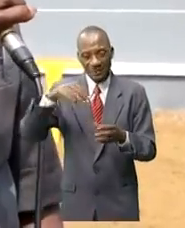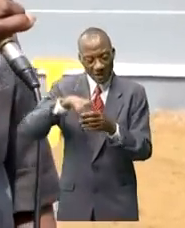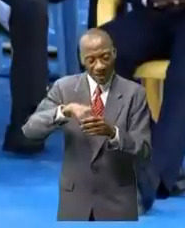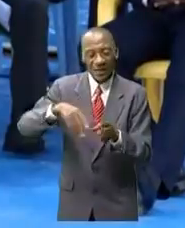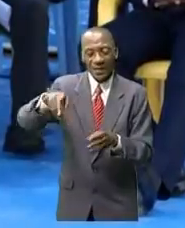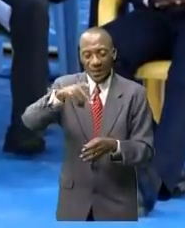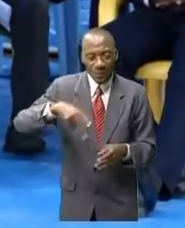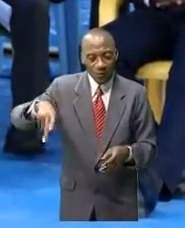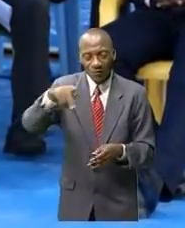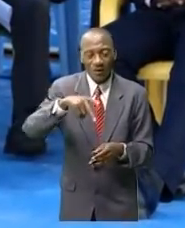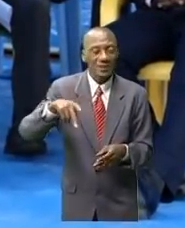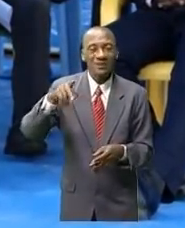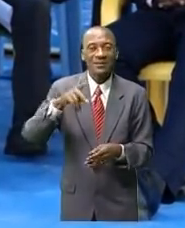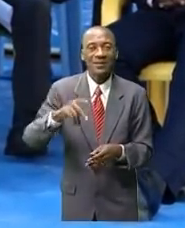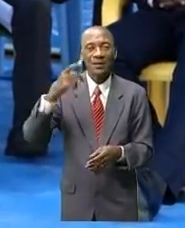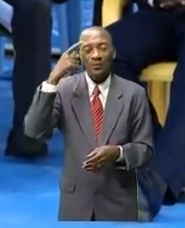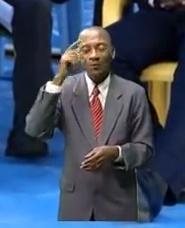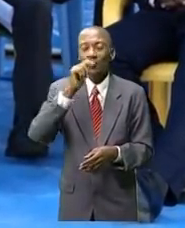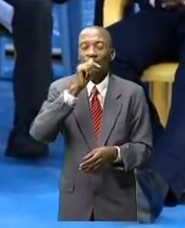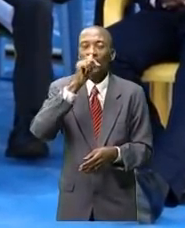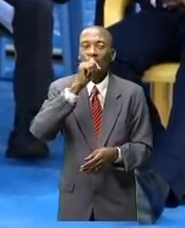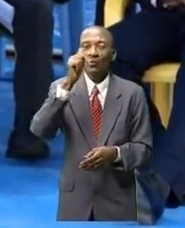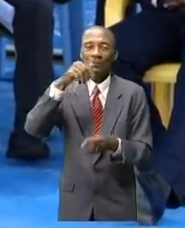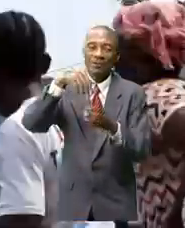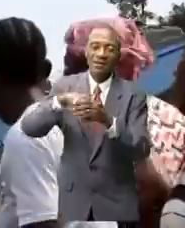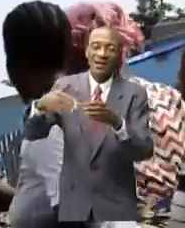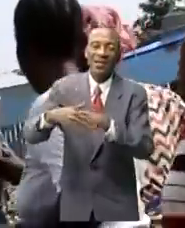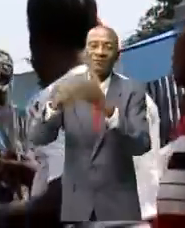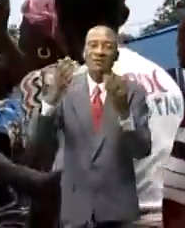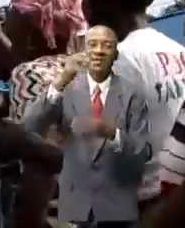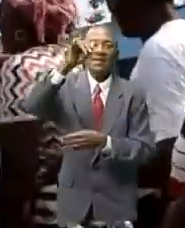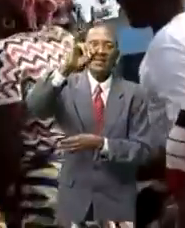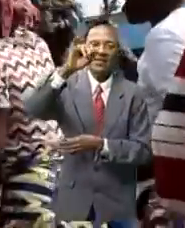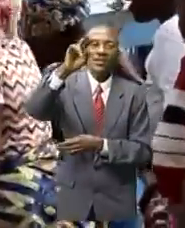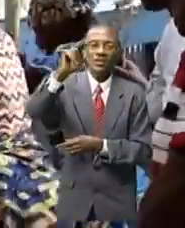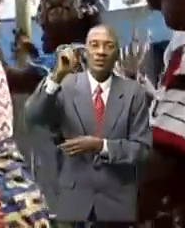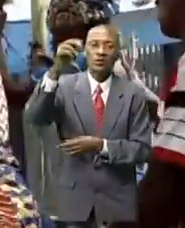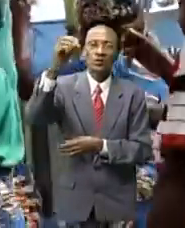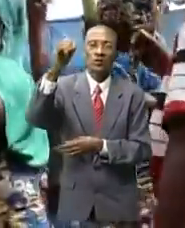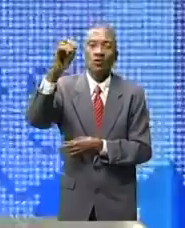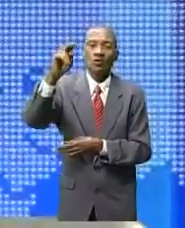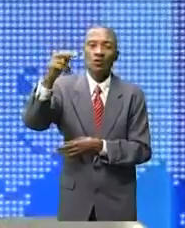qu'au terme du projet, ces bâtiments seront confiés aux services décentralisés de l'État.